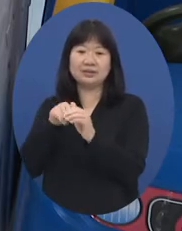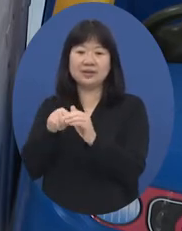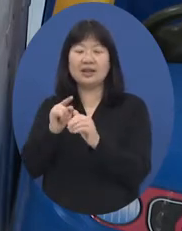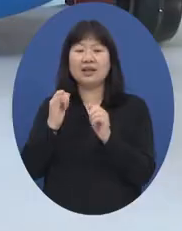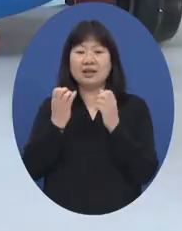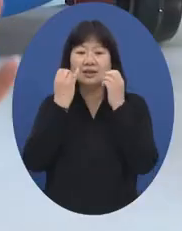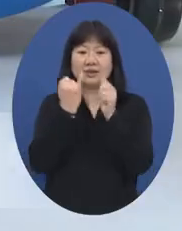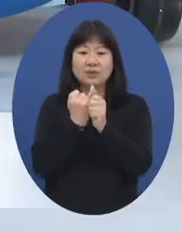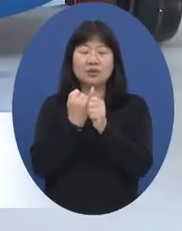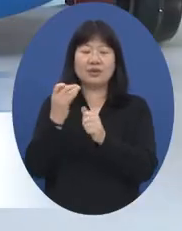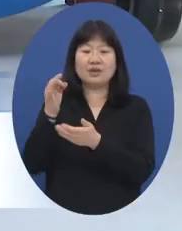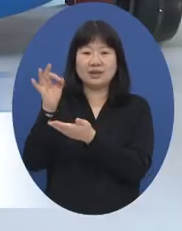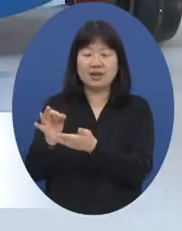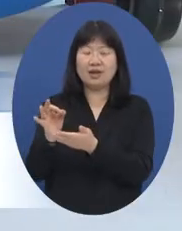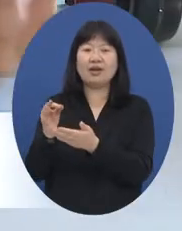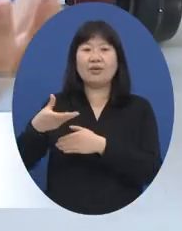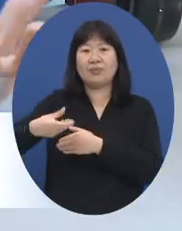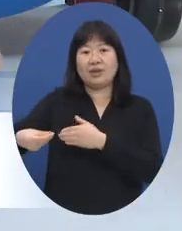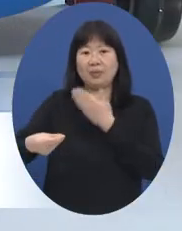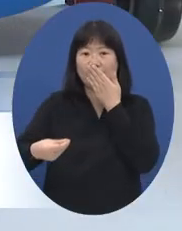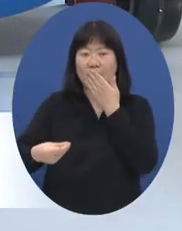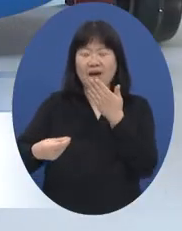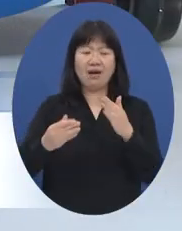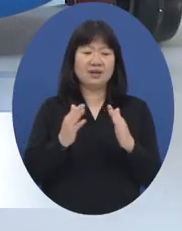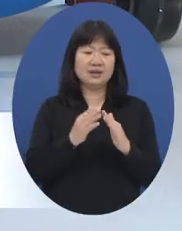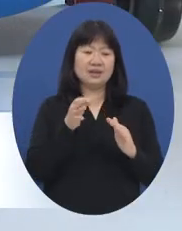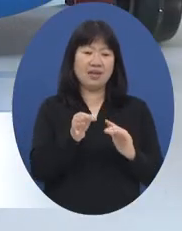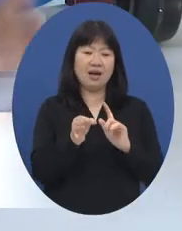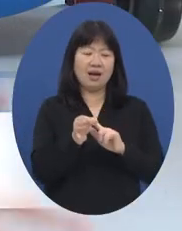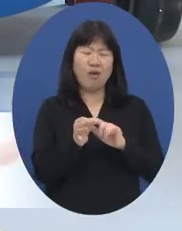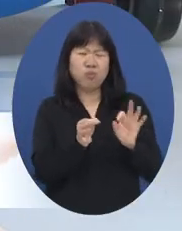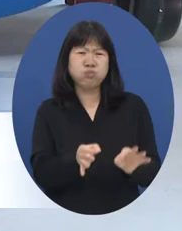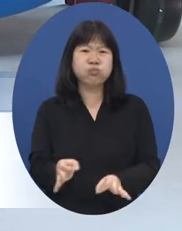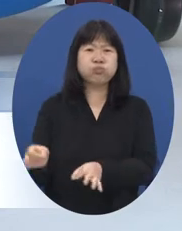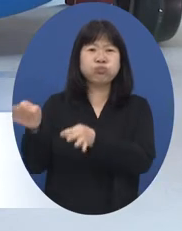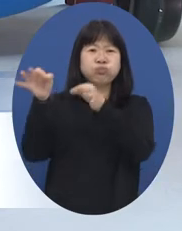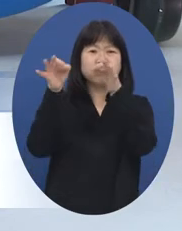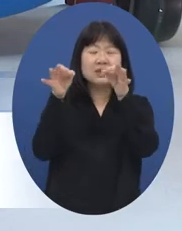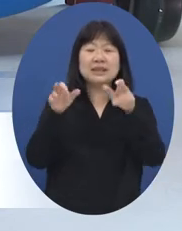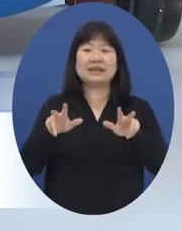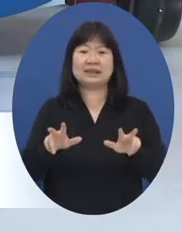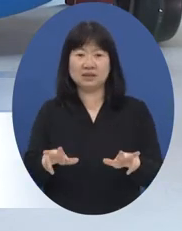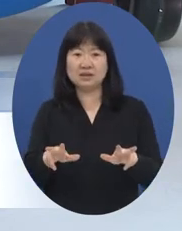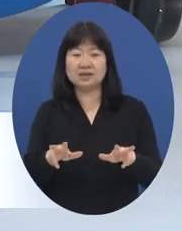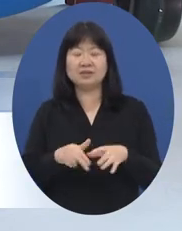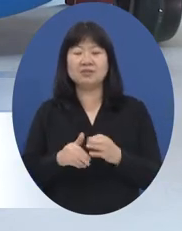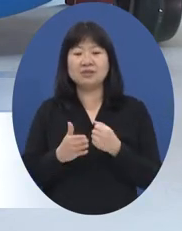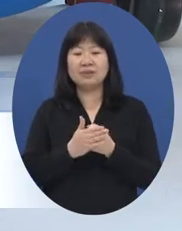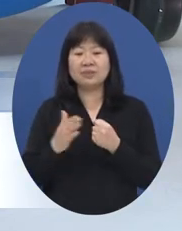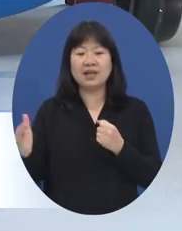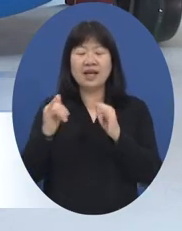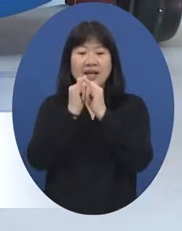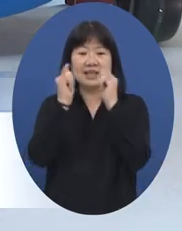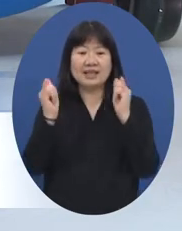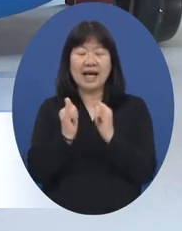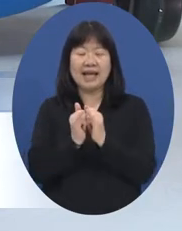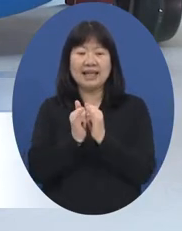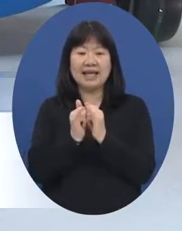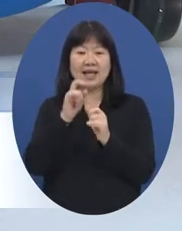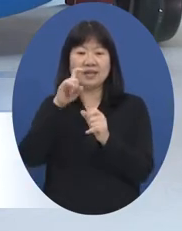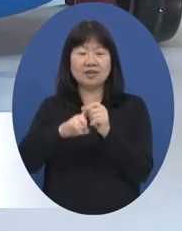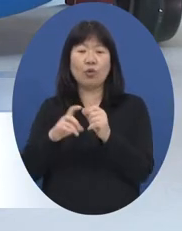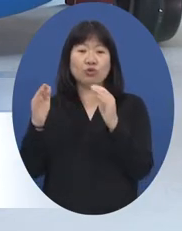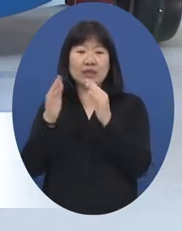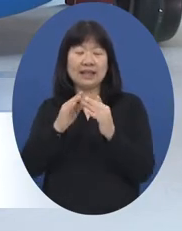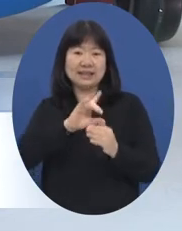임대 할 수 있습니다 집값이 많이 비싸죠 있는 지금시기에 사회주택